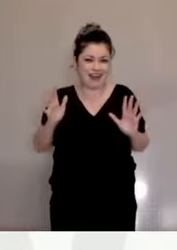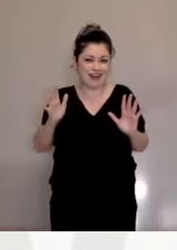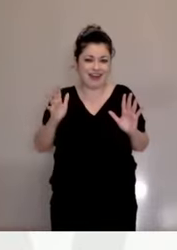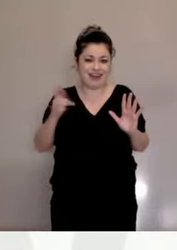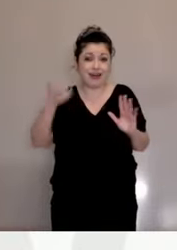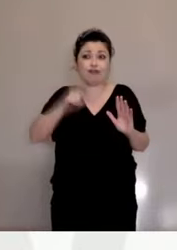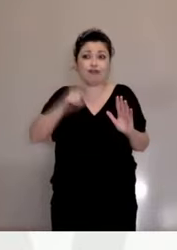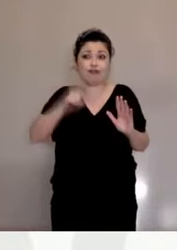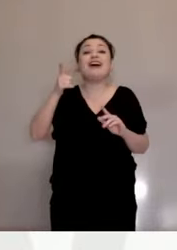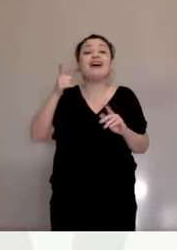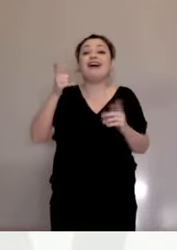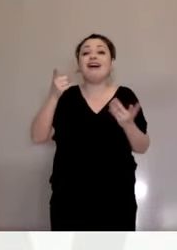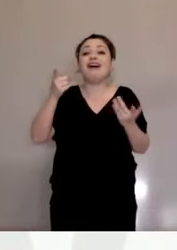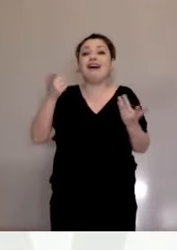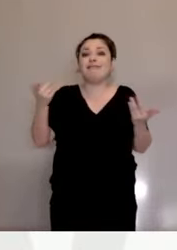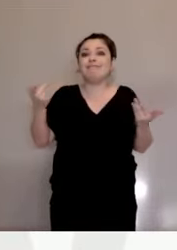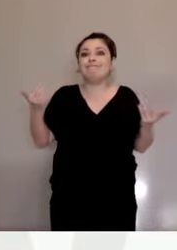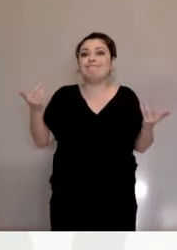possibile,